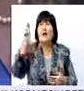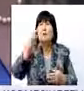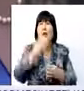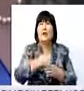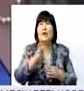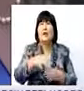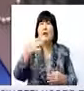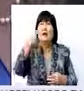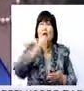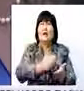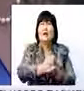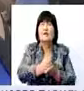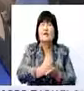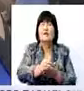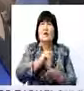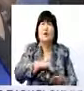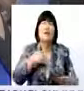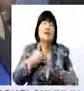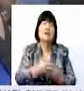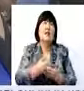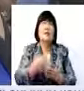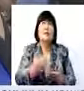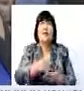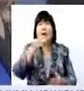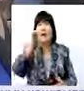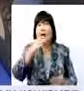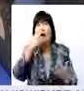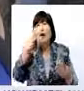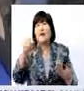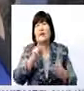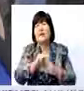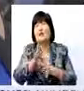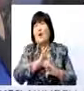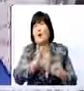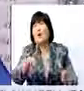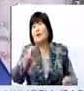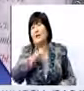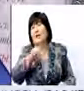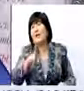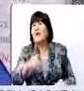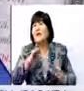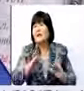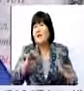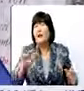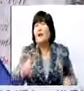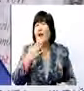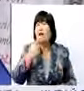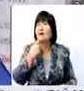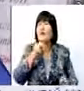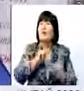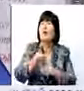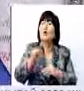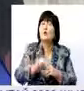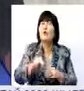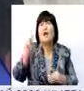саласында 40 жылдан астам уақыт табысты еңбек етті. Қазақстан халық ағарту ісінің озық қызметкері шәкірттерін ағылшын тілімен